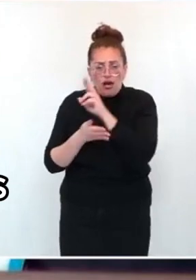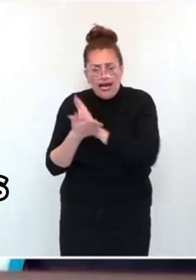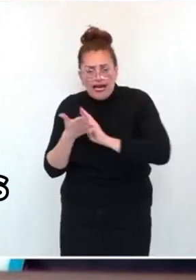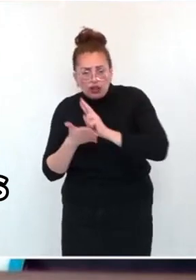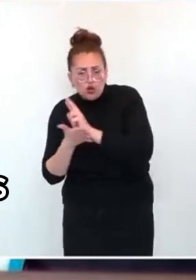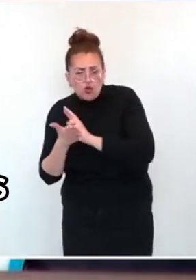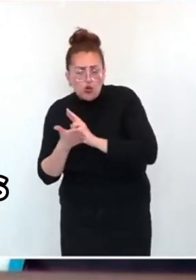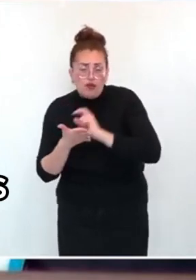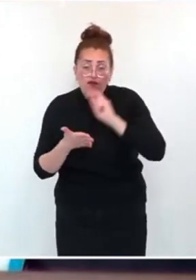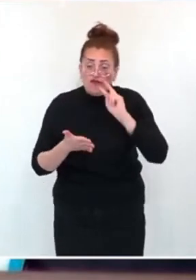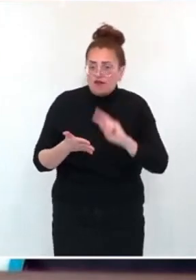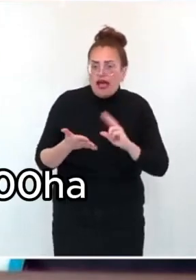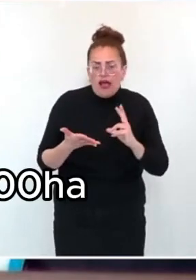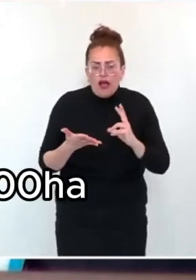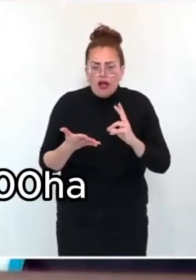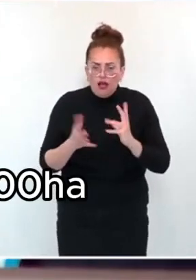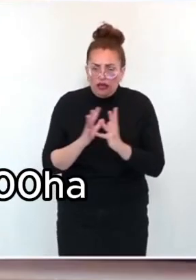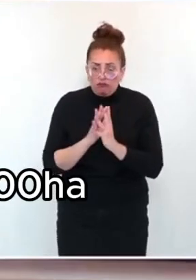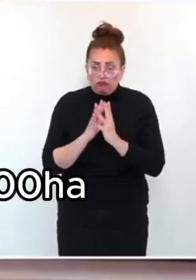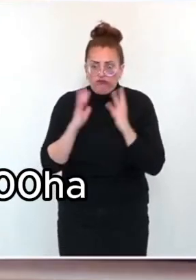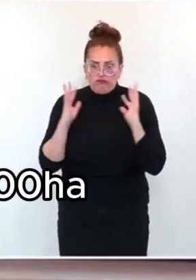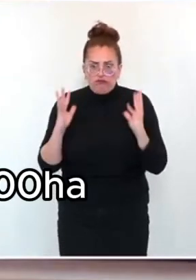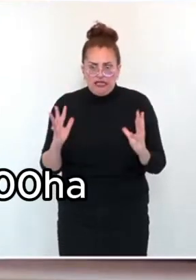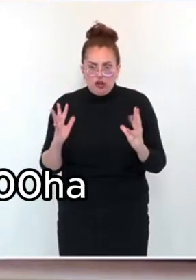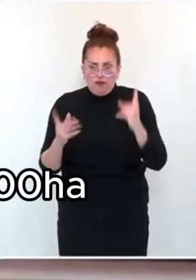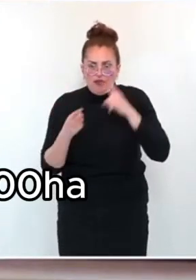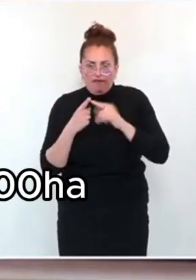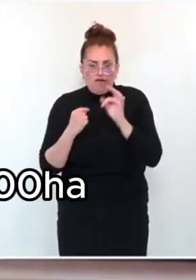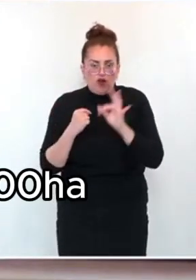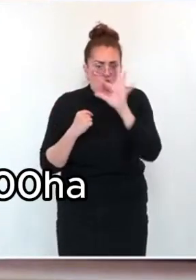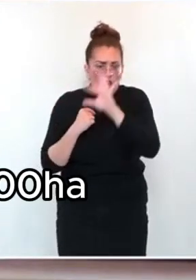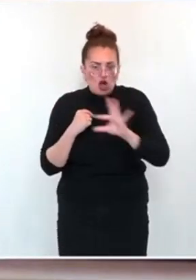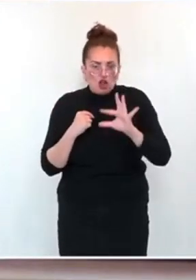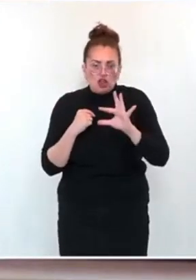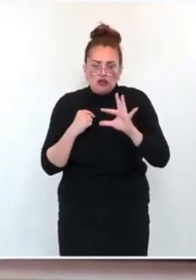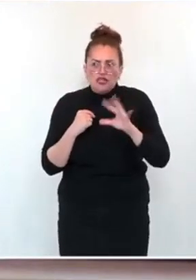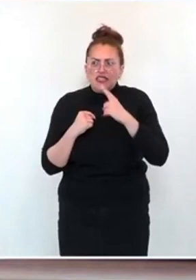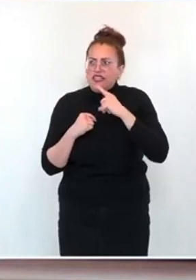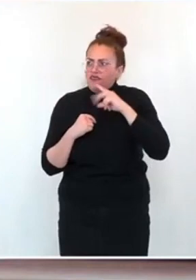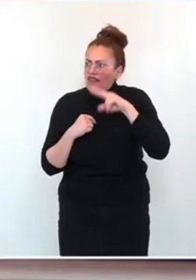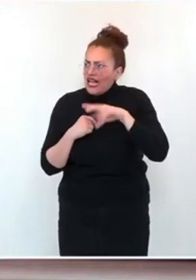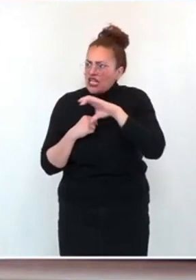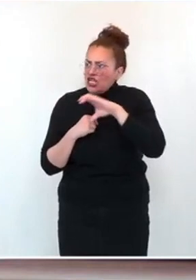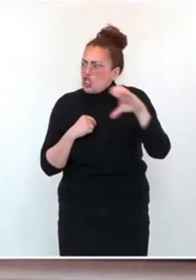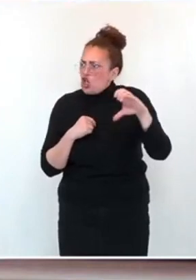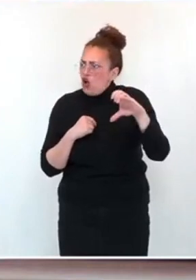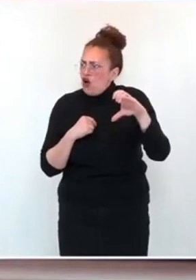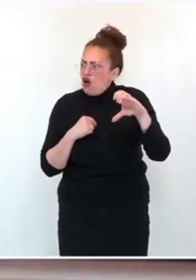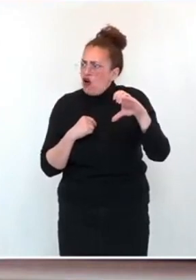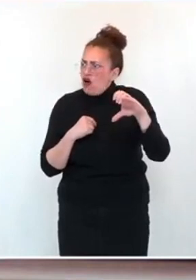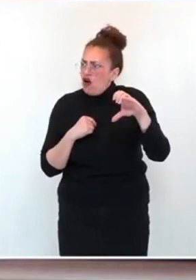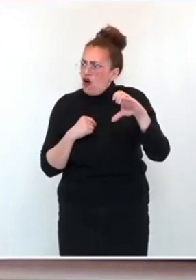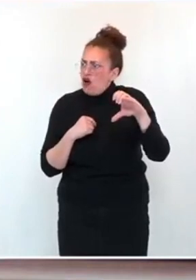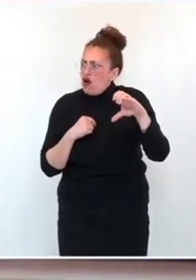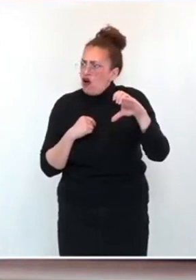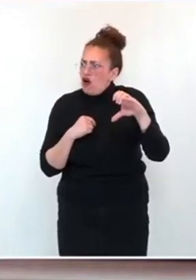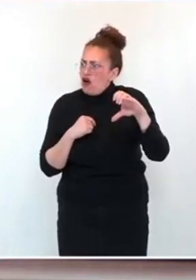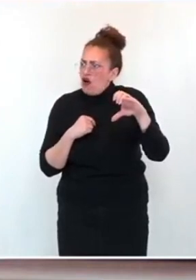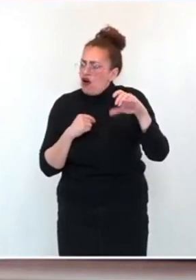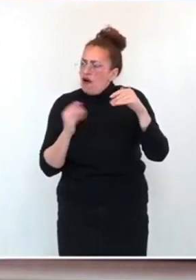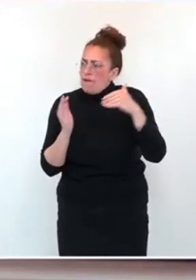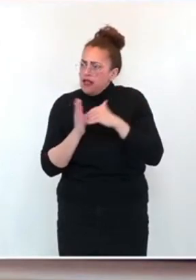une des plus grandes opérations d'aménagement en France sur un petit peu plus de 100 hectares. L'objectif initial de cette opération, c'était